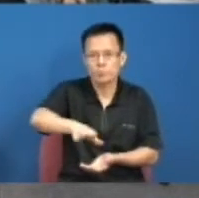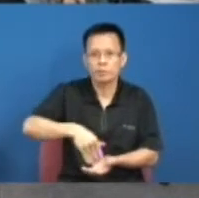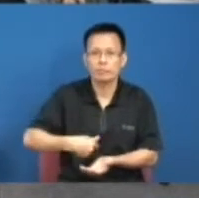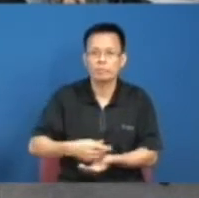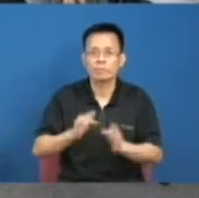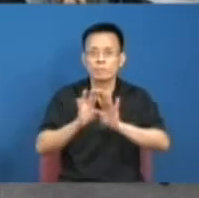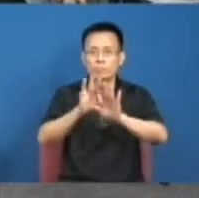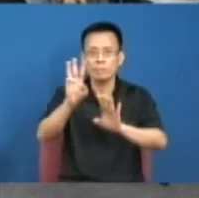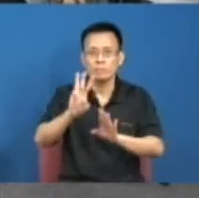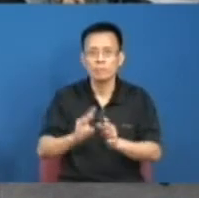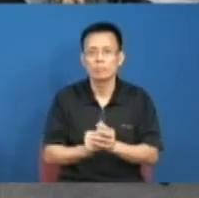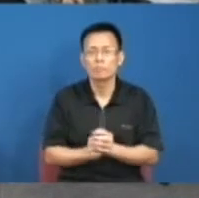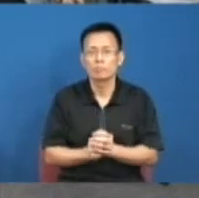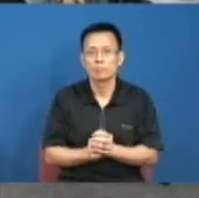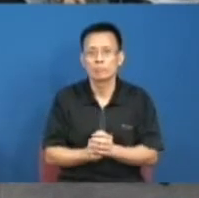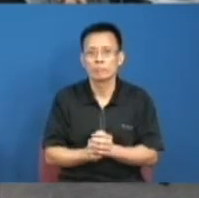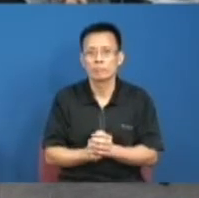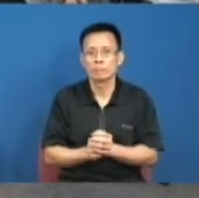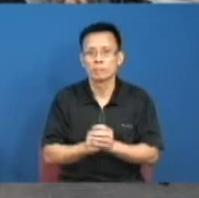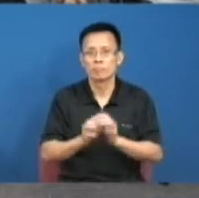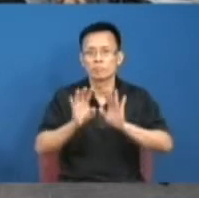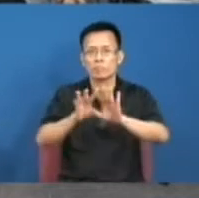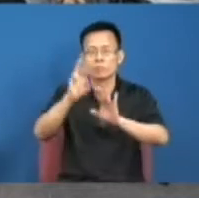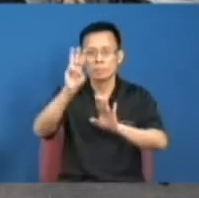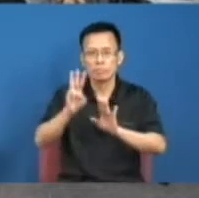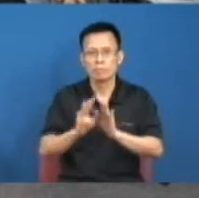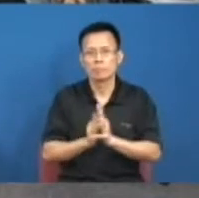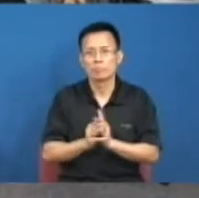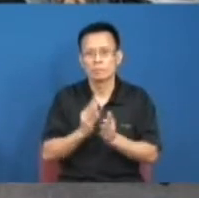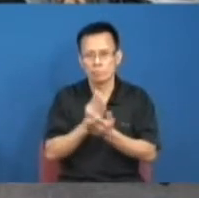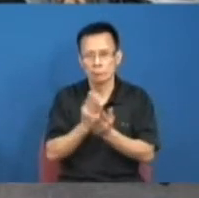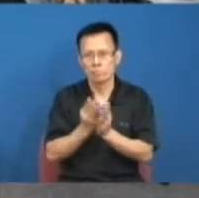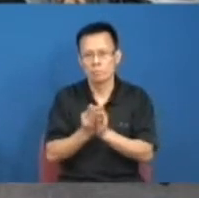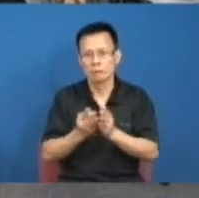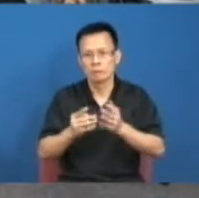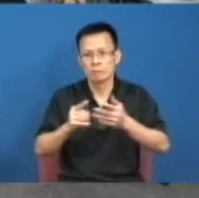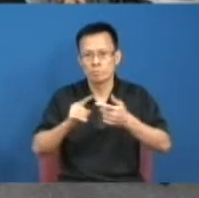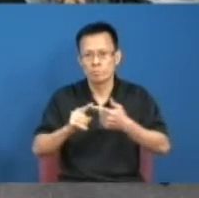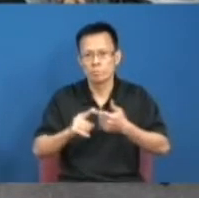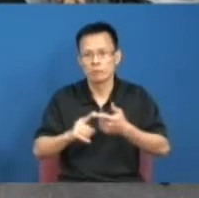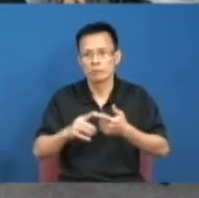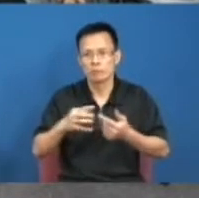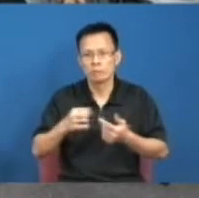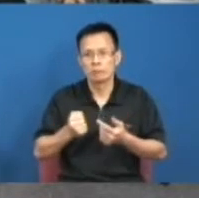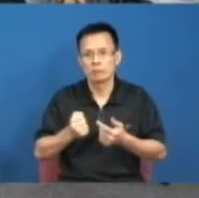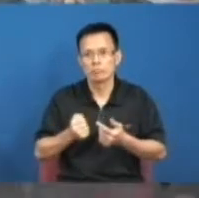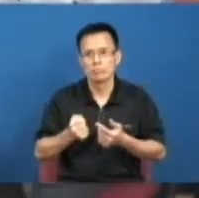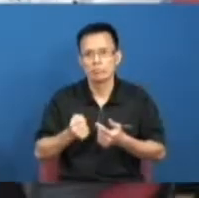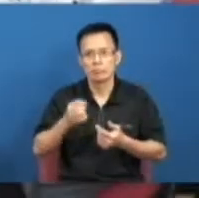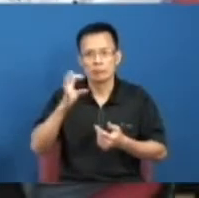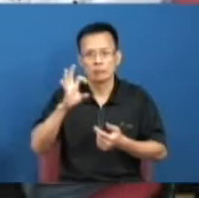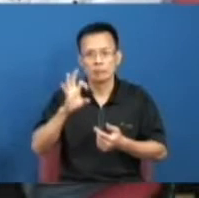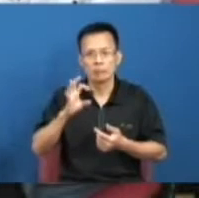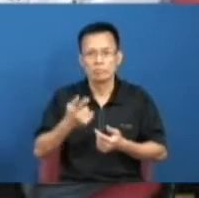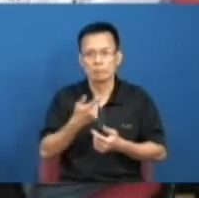防水嘅物，即係物料、防水物料咧，譬如佢哋。之後用即係譬如話用啲你知洗手間都好多時